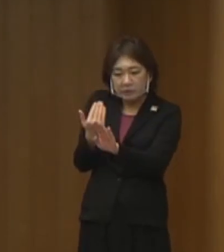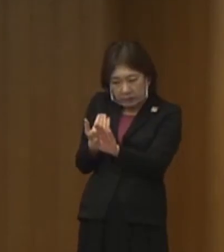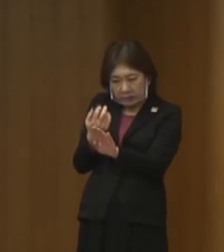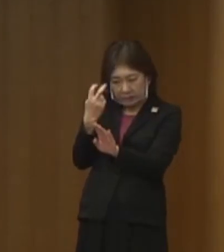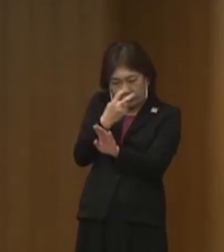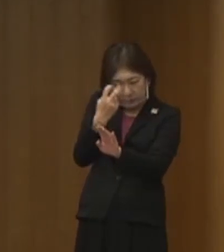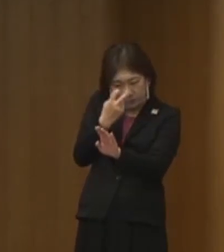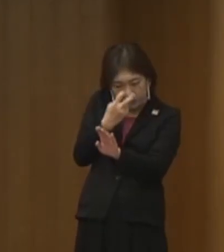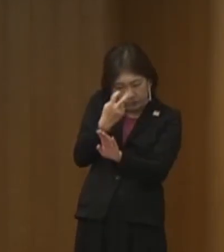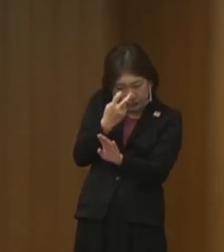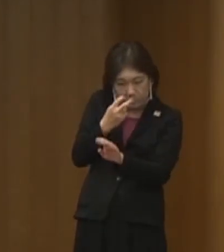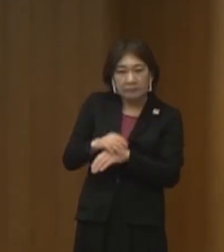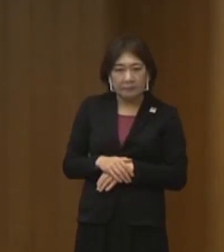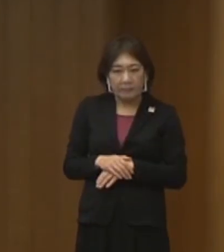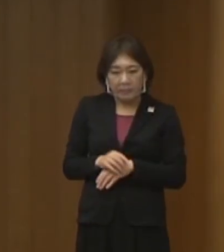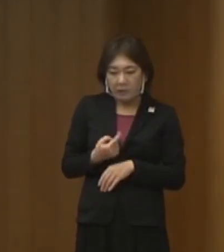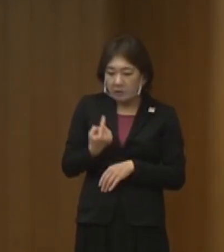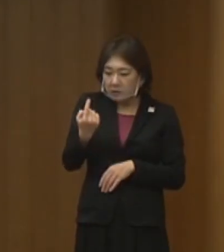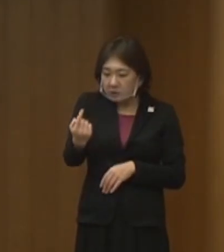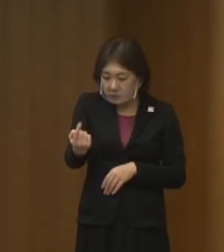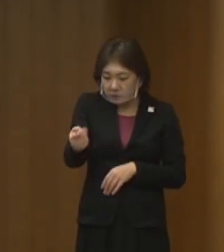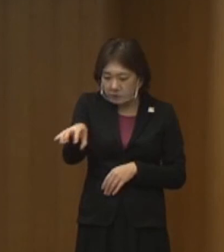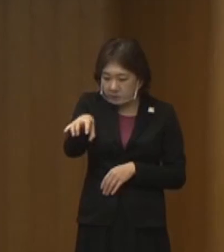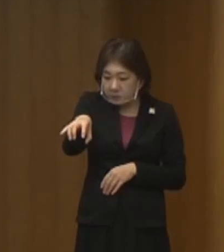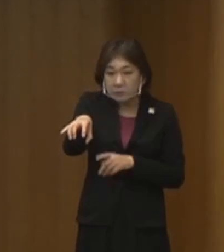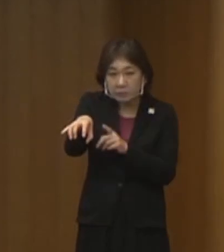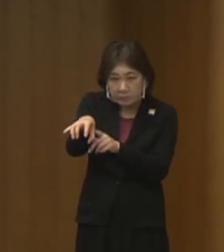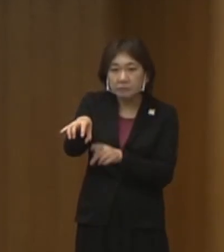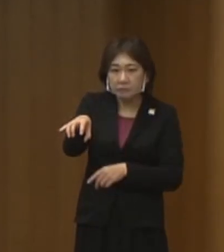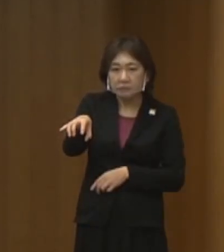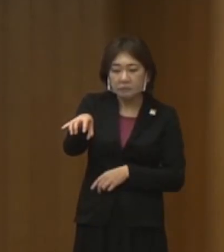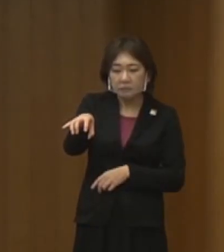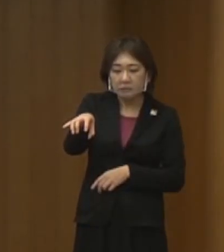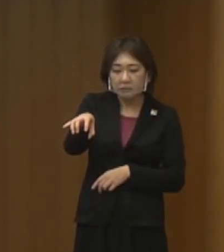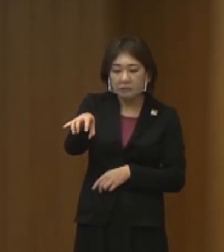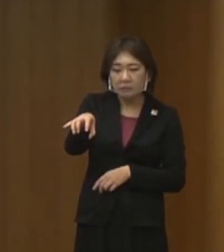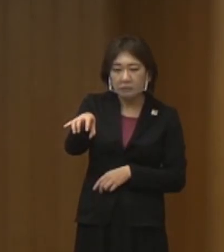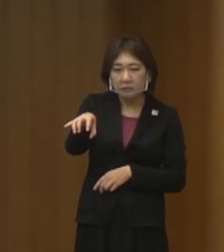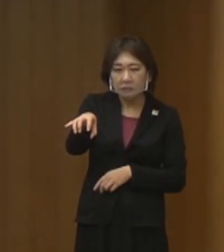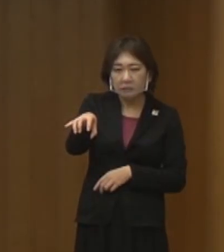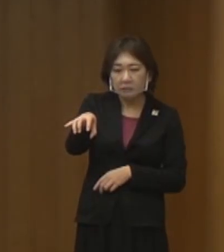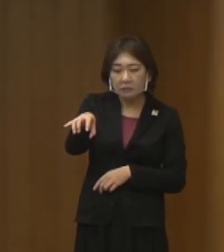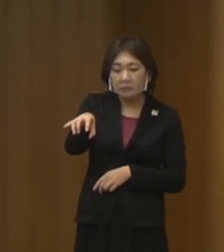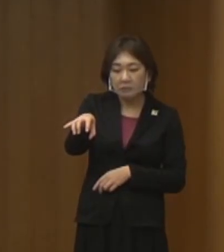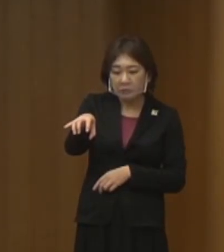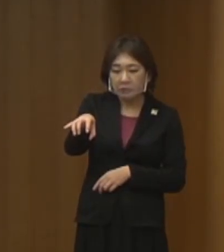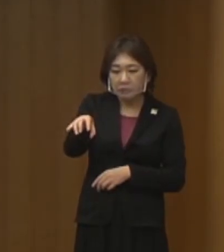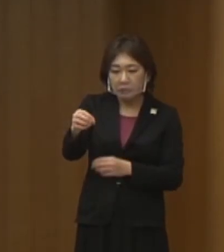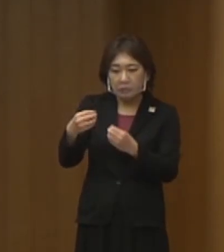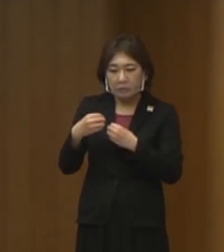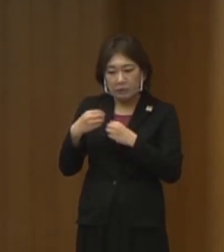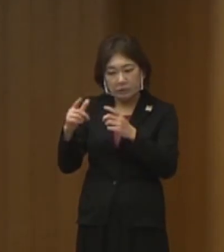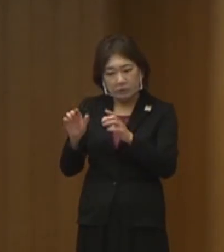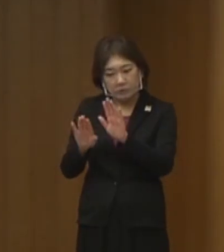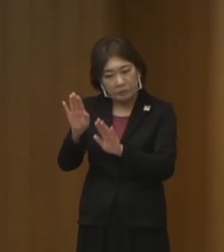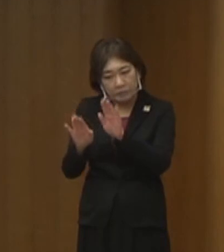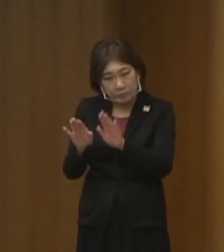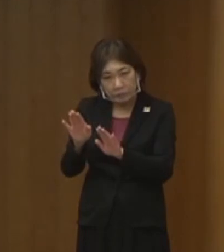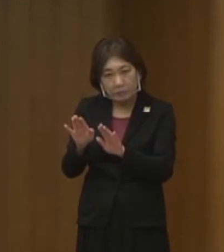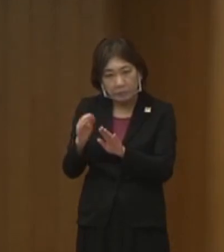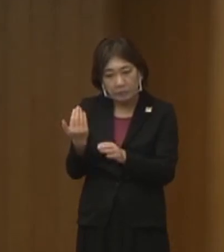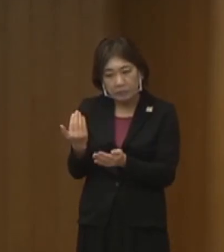く、訪問先、自分が行くということを考えている訪問先の感染状況を事前にお調べし